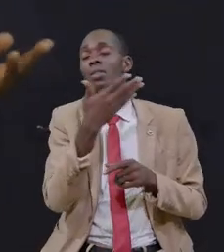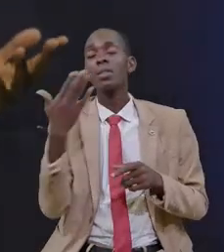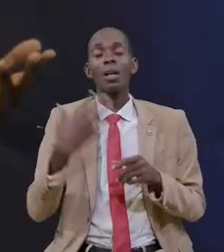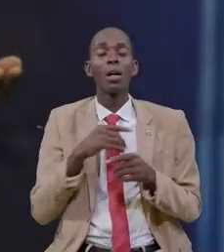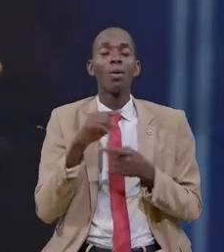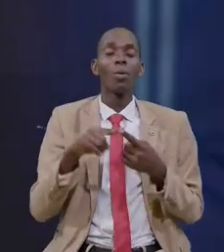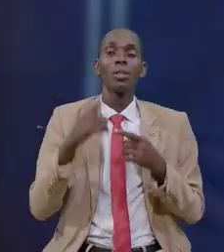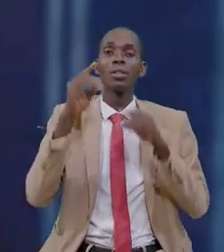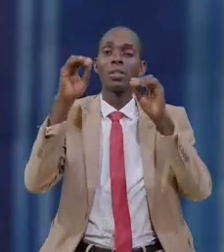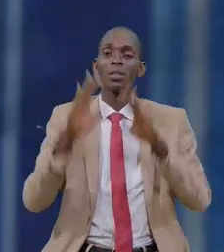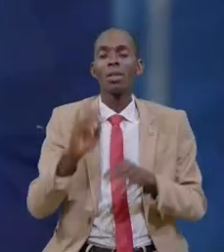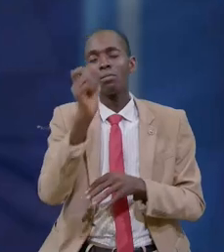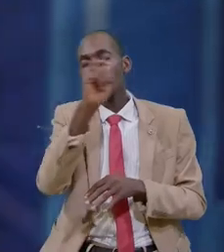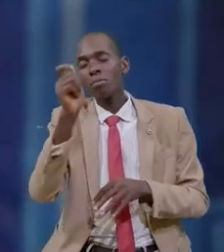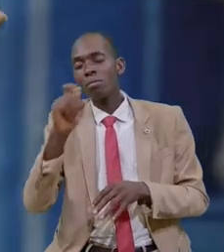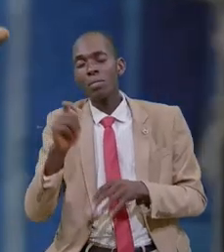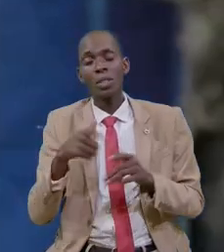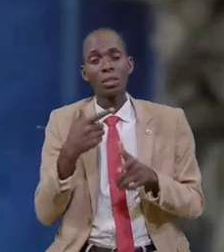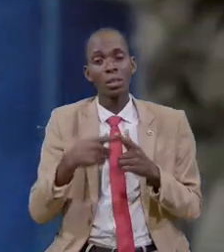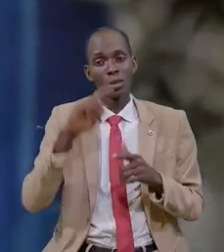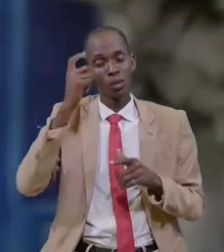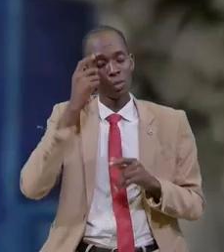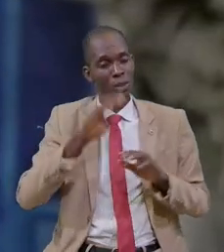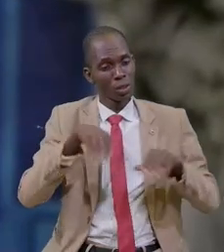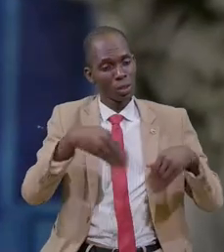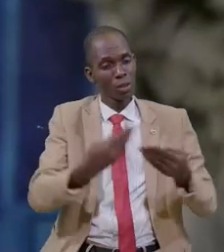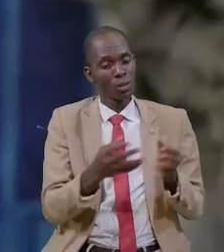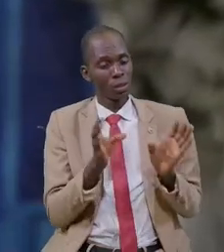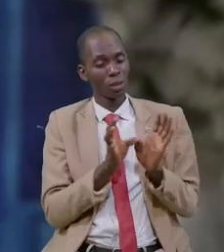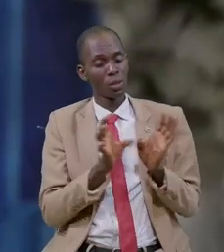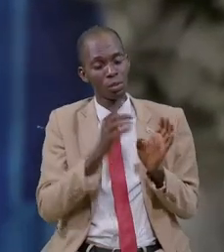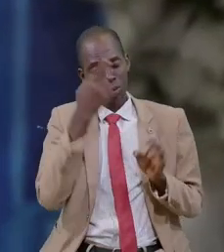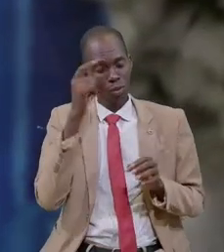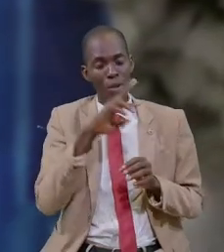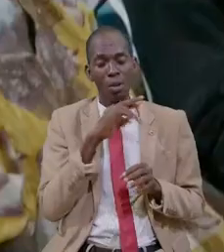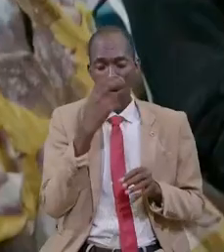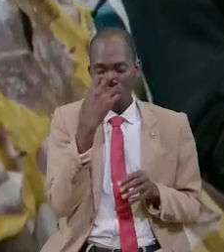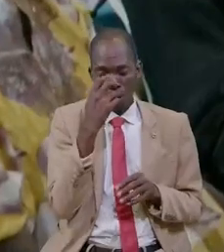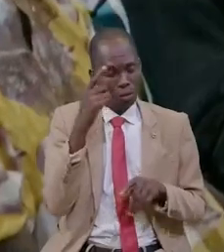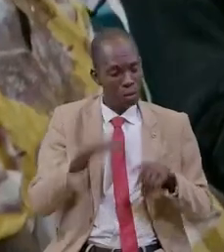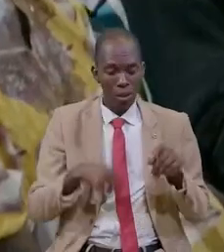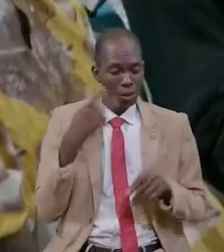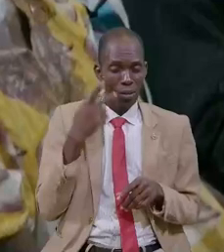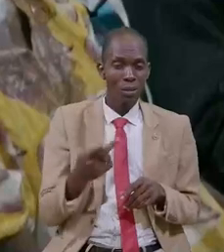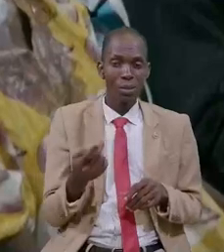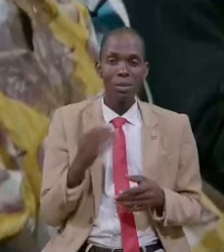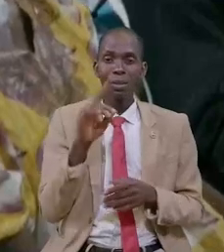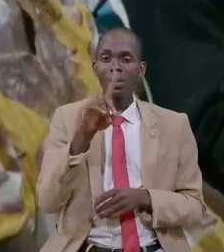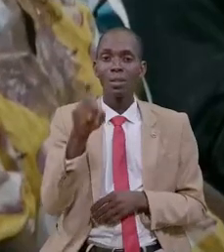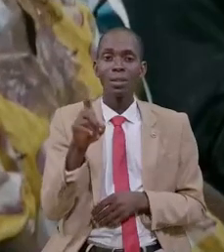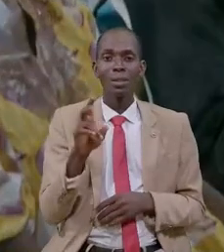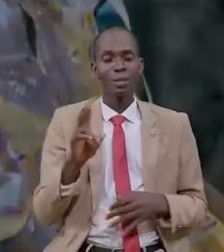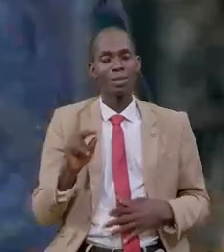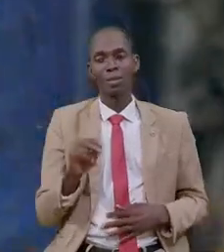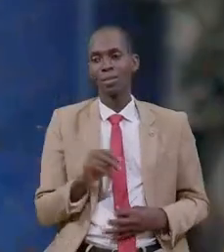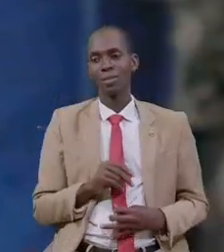Et quand on enseigne, est-ce que le gouvernement donne un diplôme parce que tu es aveugle et que tu n'arrives pas à voir le tableau?